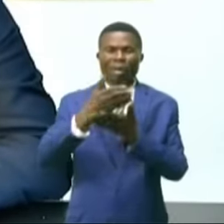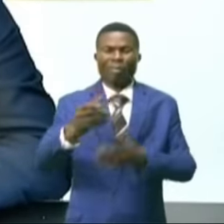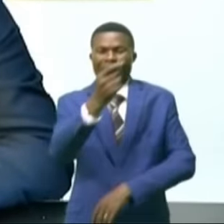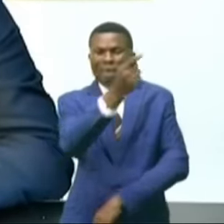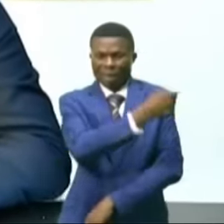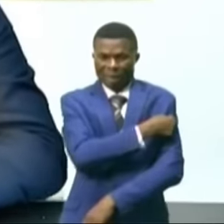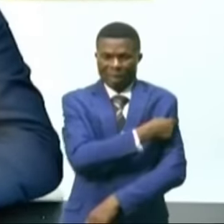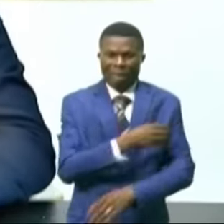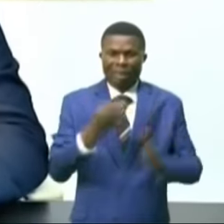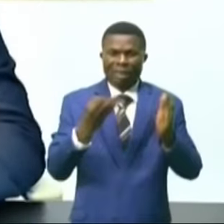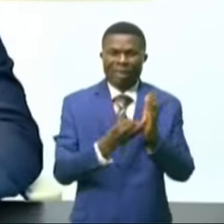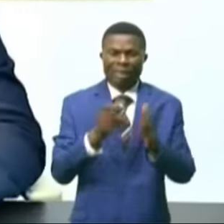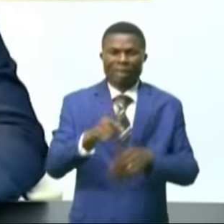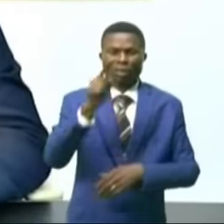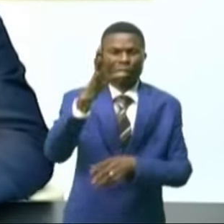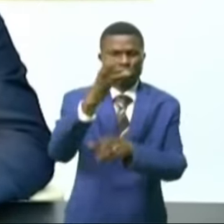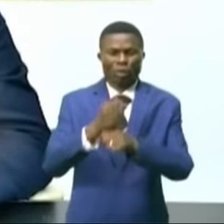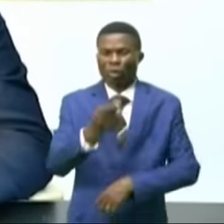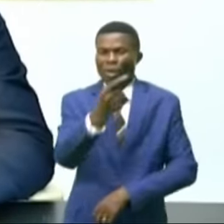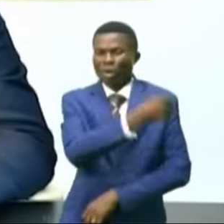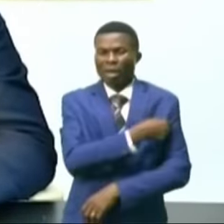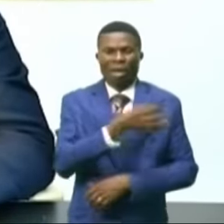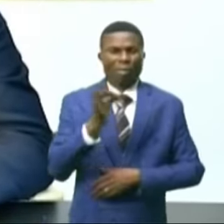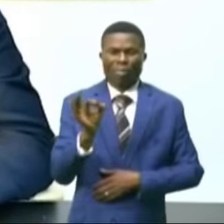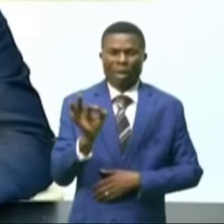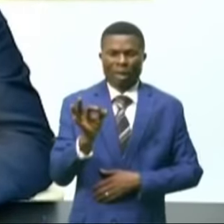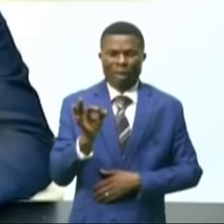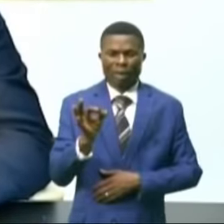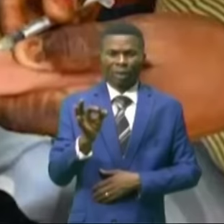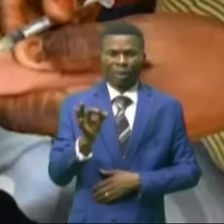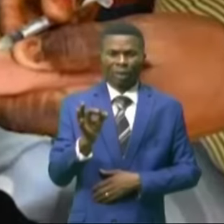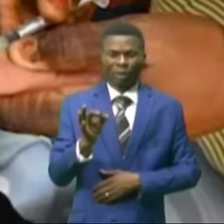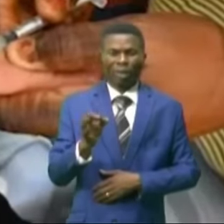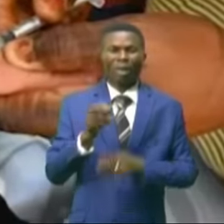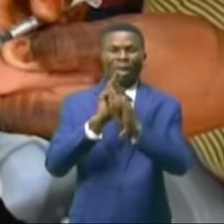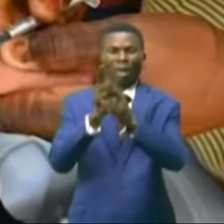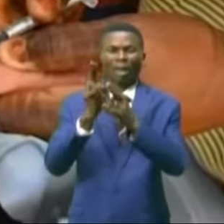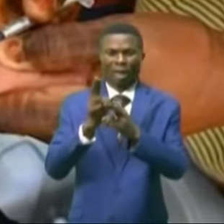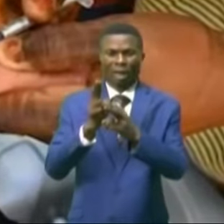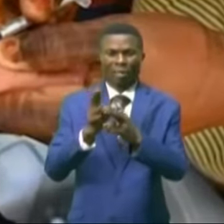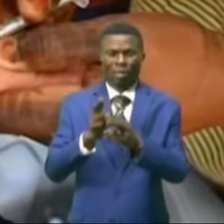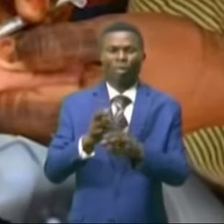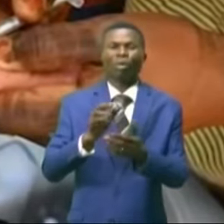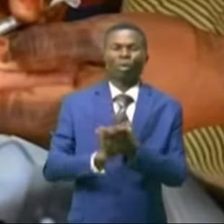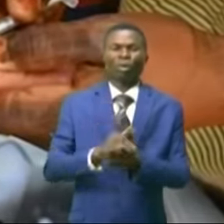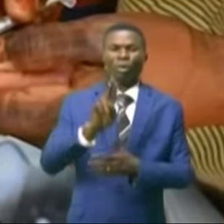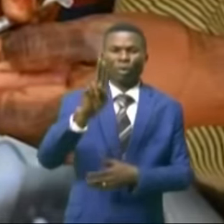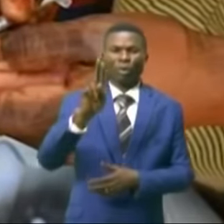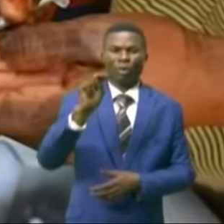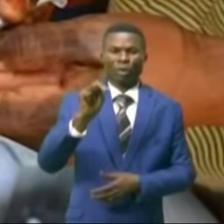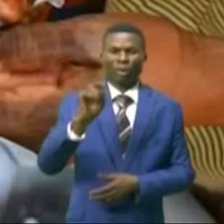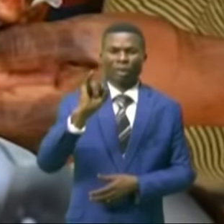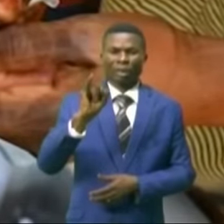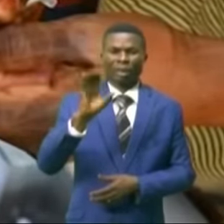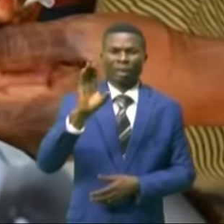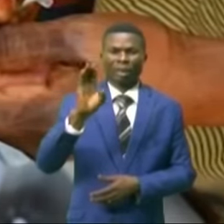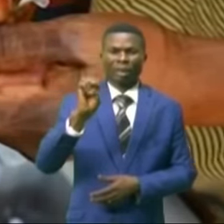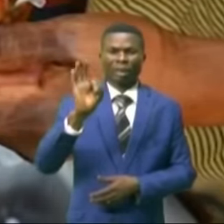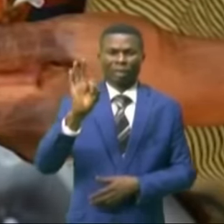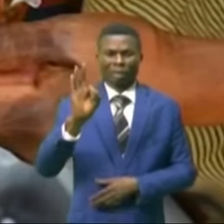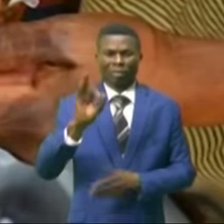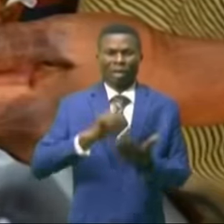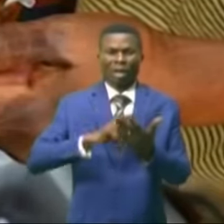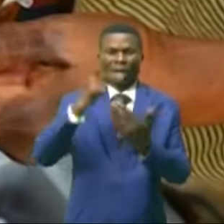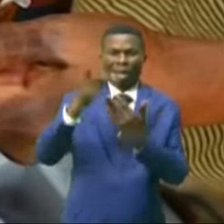7 millions n'ont pas encore reçu leur dose de VAR selon le rapport de l'UNICEF. C'est dans ce contexte que le programme élargi